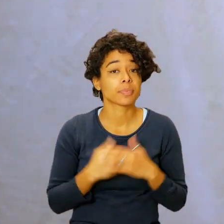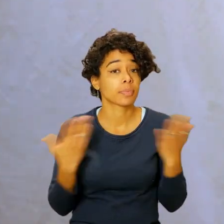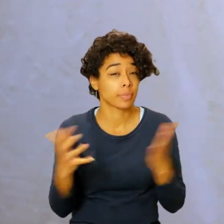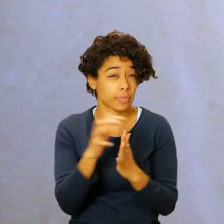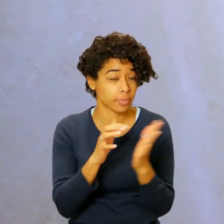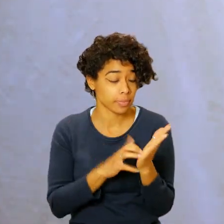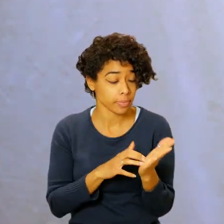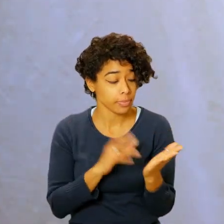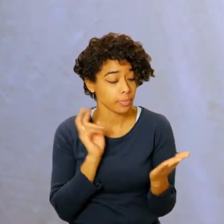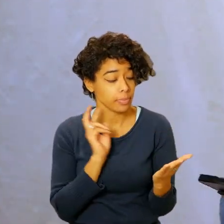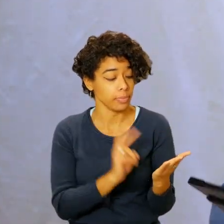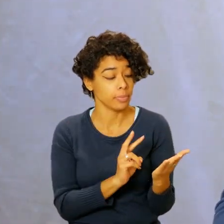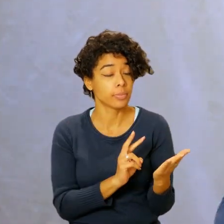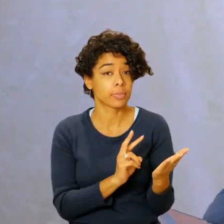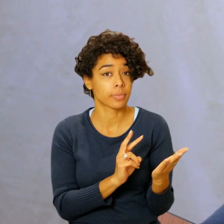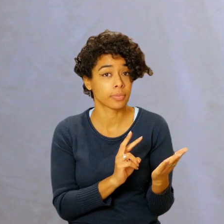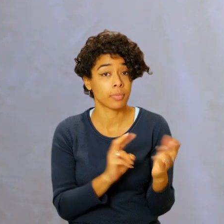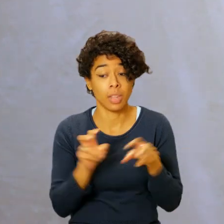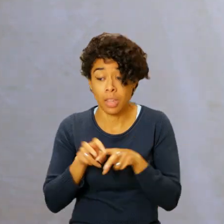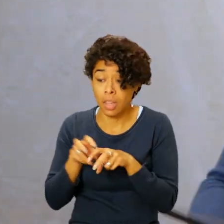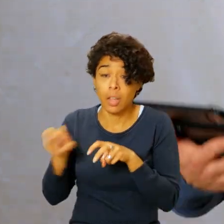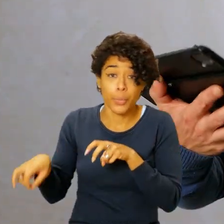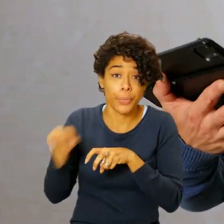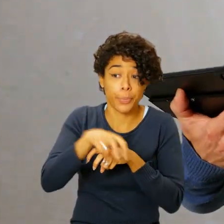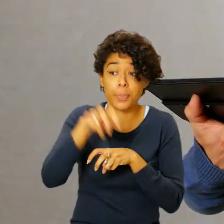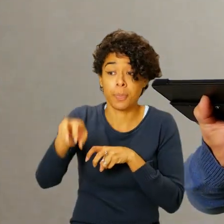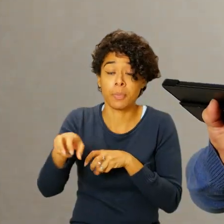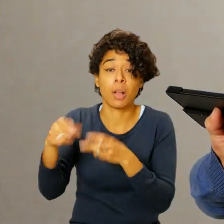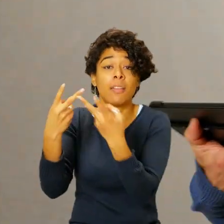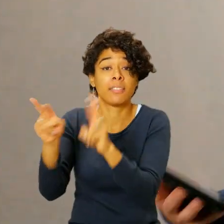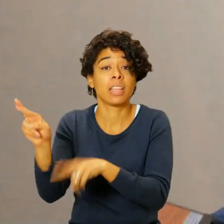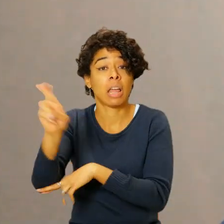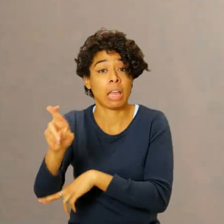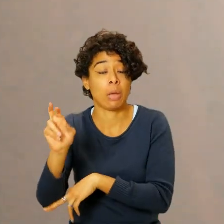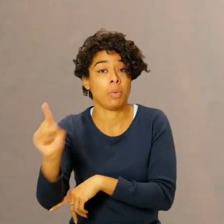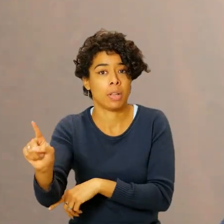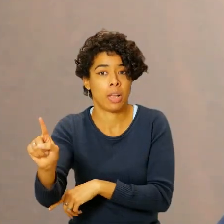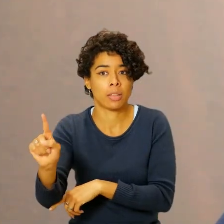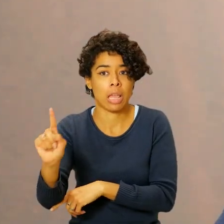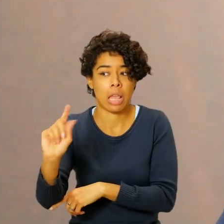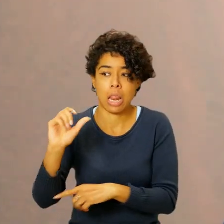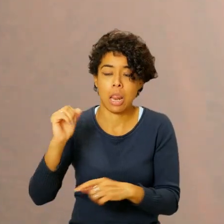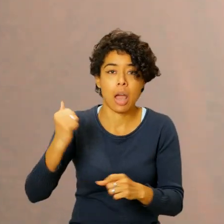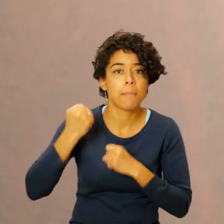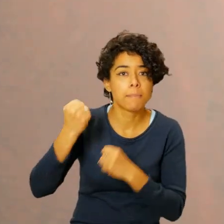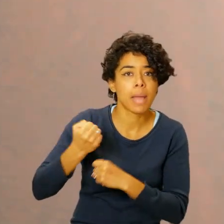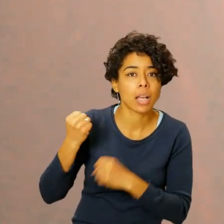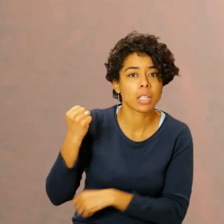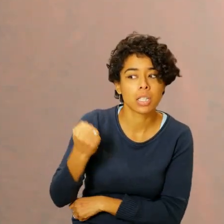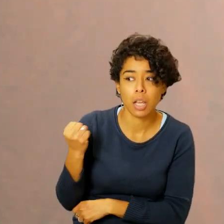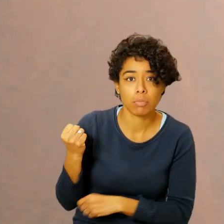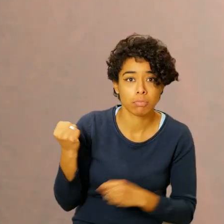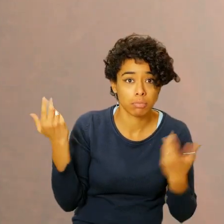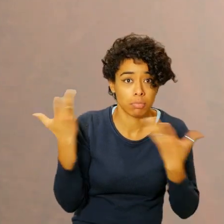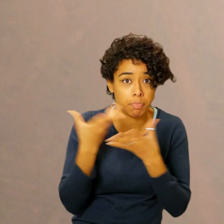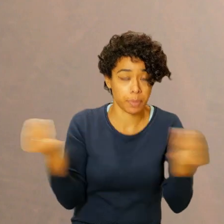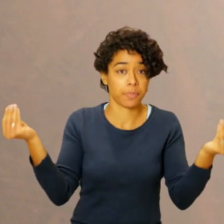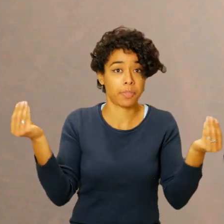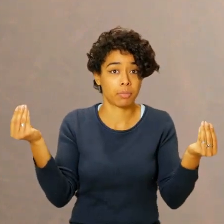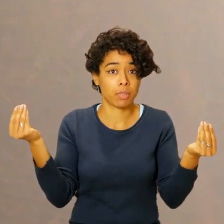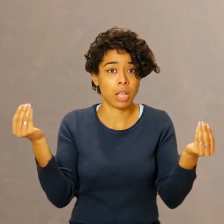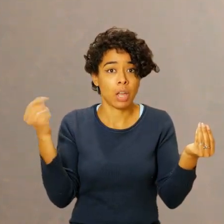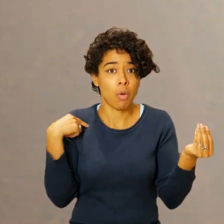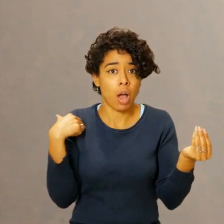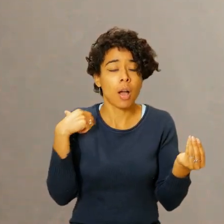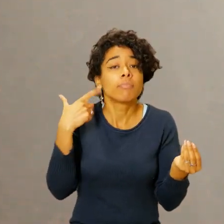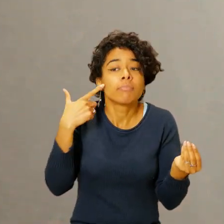ce texte-là qu'ils vont se déplacer jusqu'à Rehoboth et là tout d'un coup, les bergers ne sont plus là. Ils auraient pu les pourchasser jusqu'à Rehoboth. Pourquoi ils se